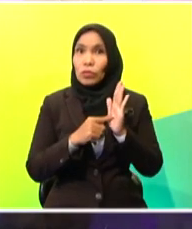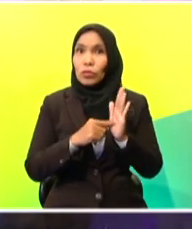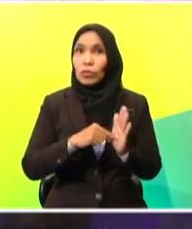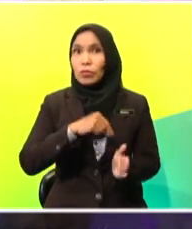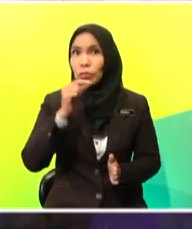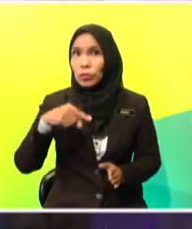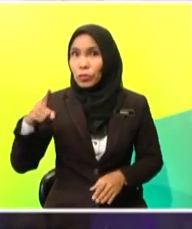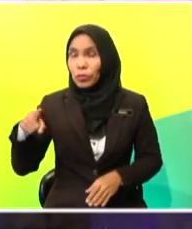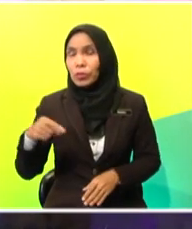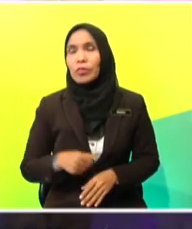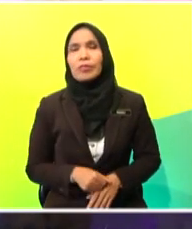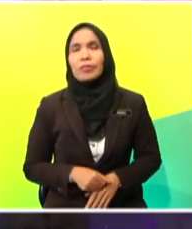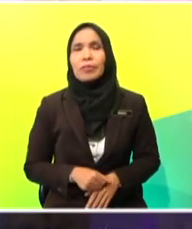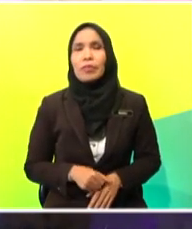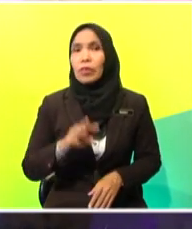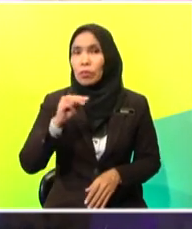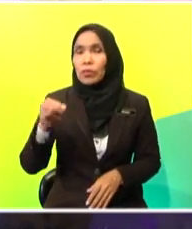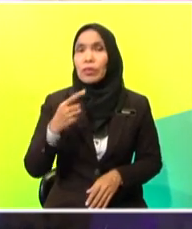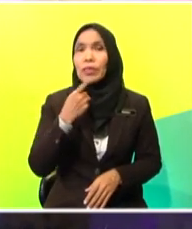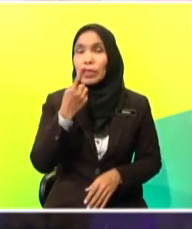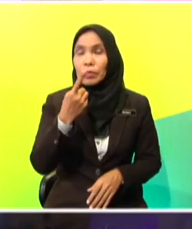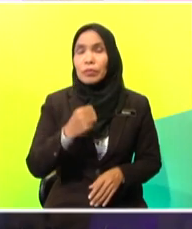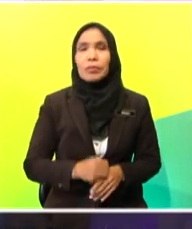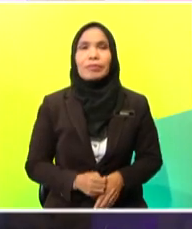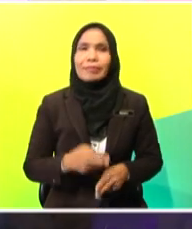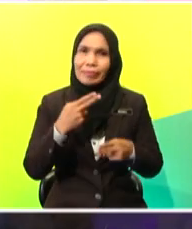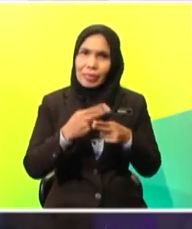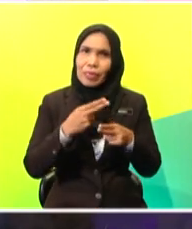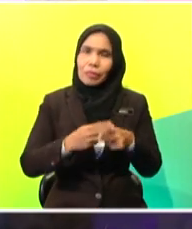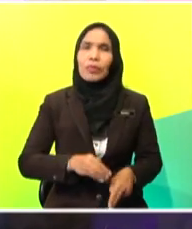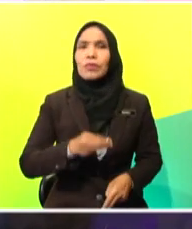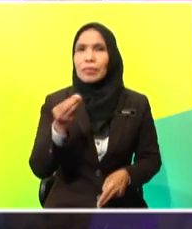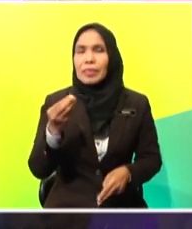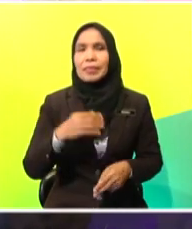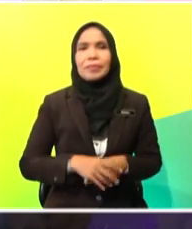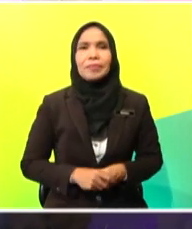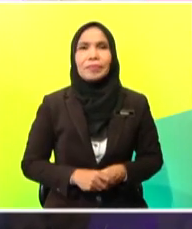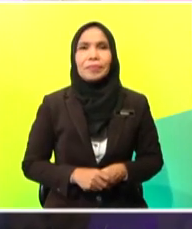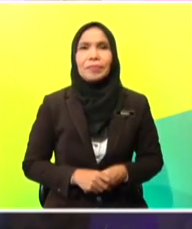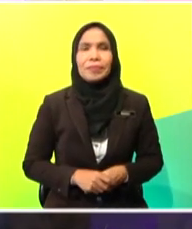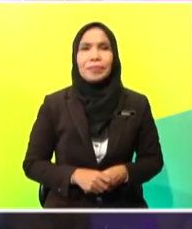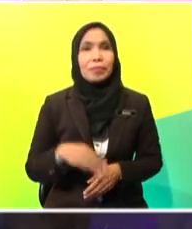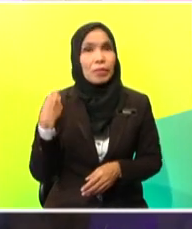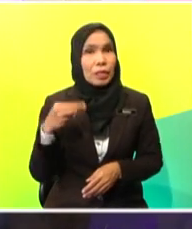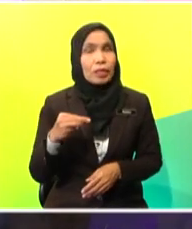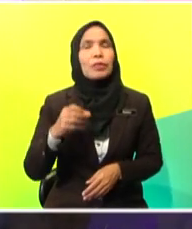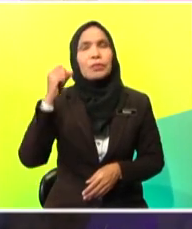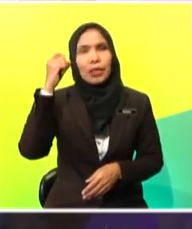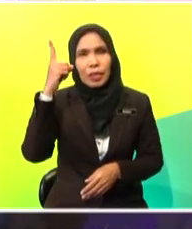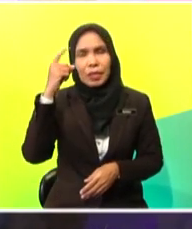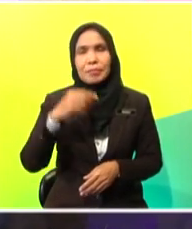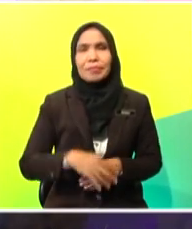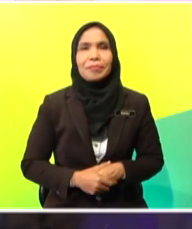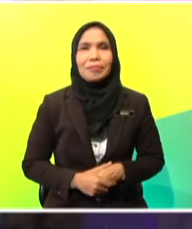objek pun okim ini mereka debokep kain Adel Kalau 40 yang hurufnya depannya huruf